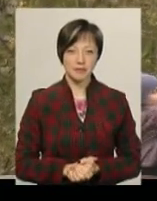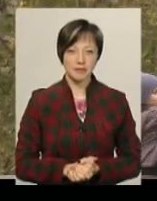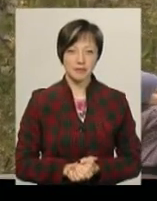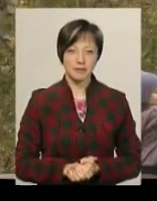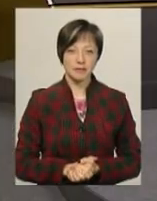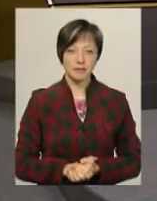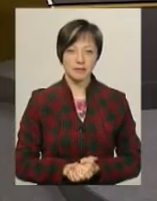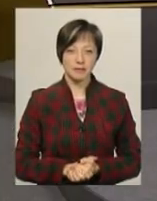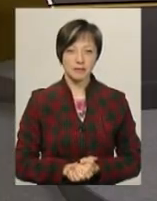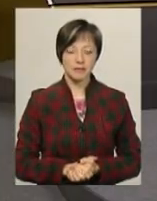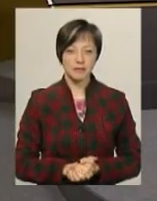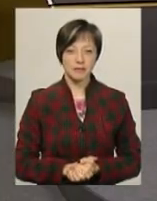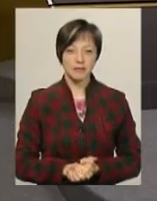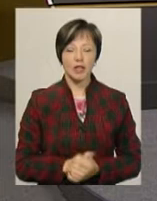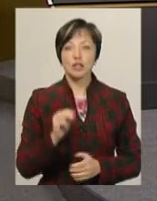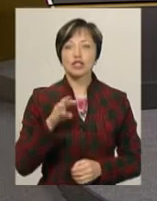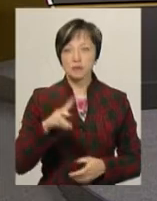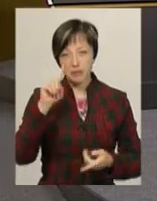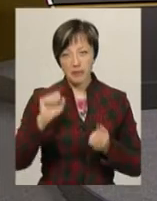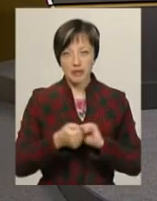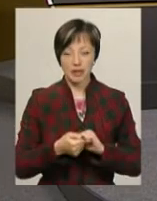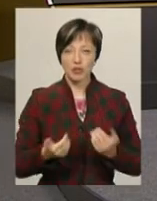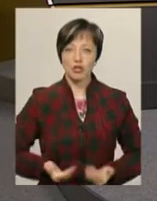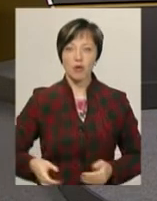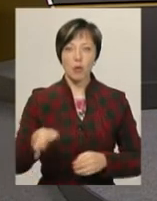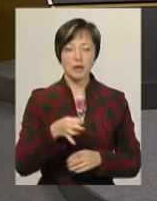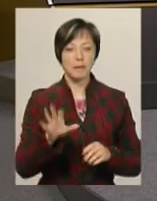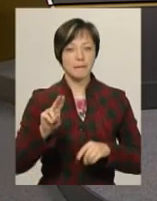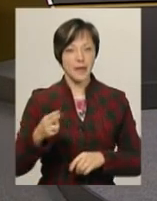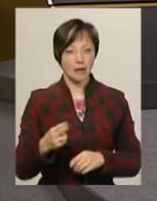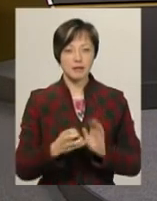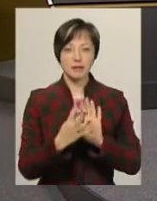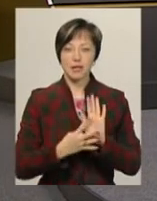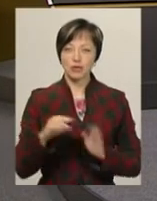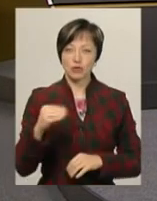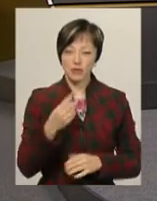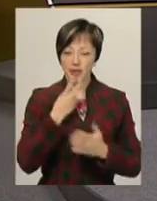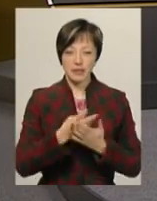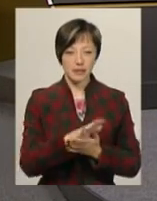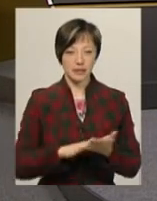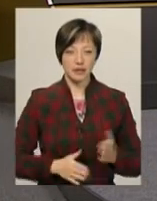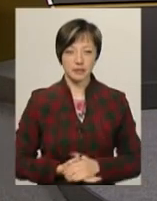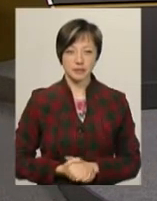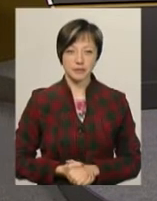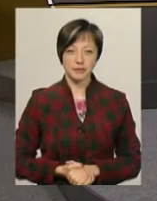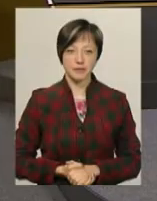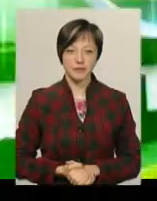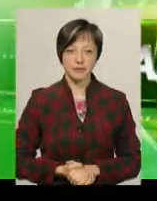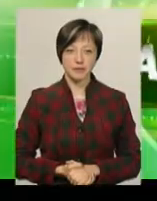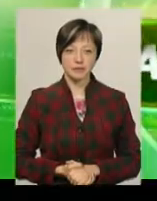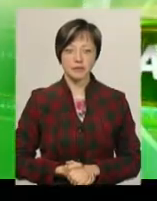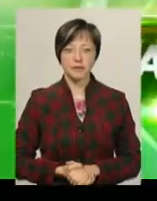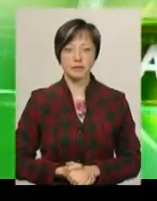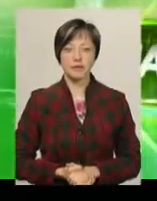Центр. Чим ще запам'ятається жителям області п'ятниця, 19 жовтня? Дивіться далі випуску.